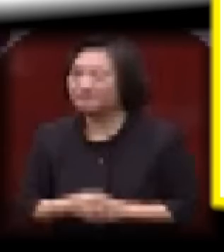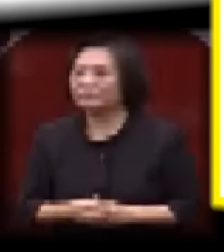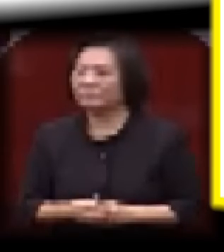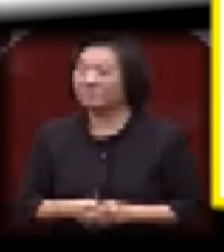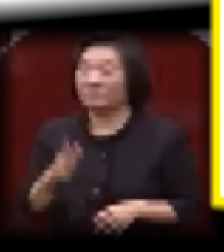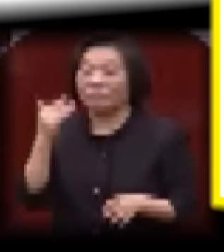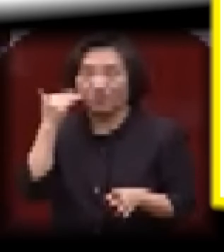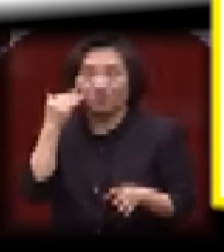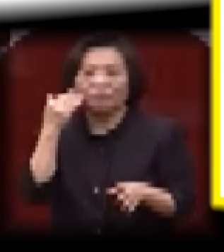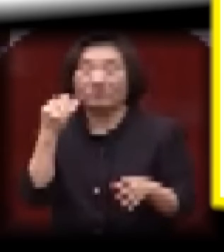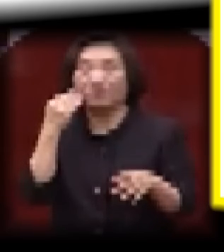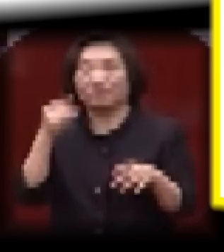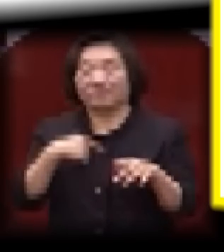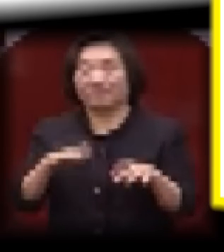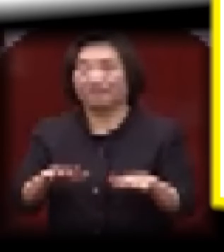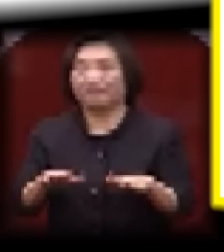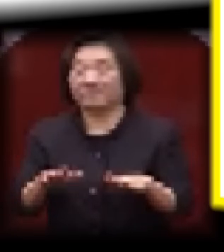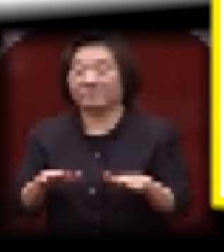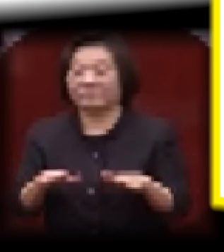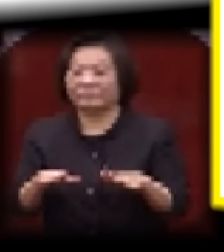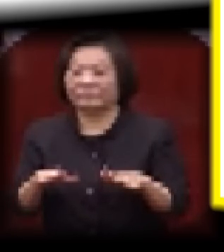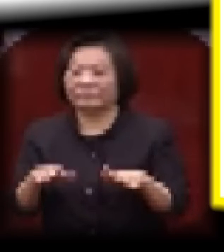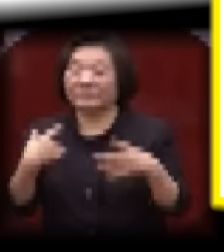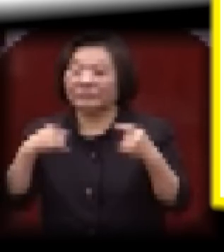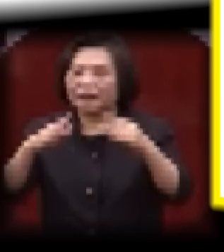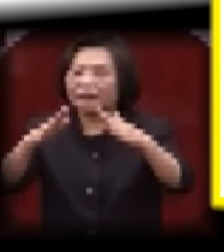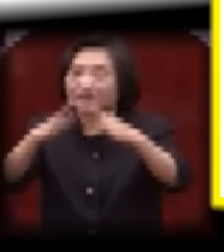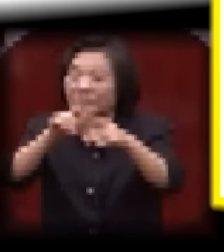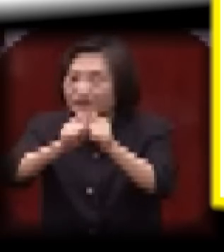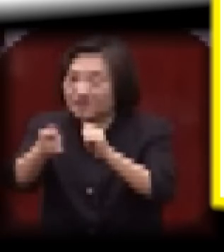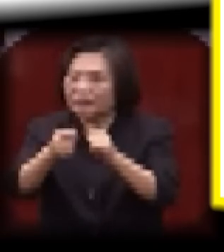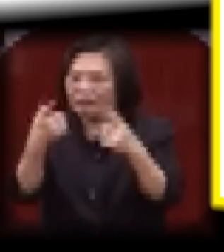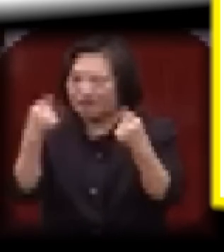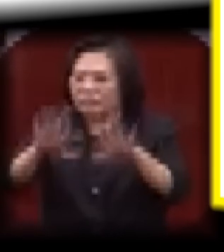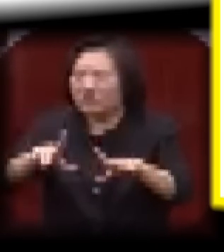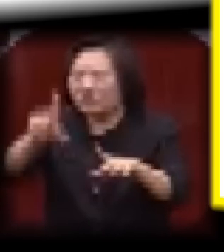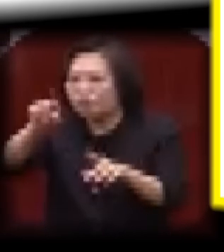来的税率是 1.2%， 现在降到 1.0， 就